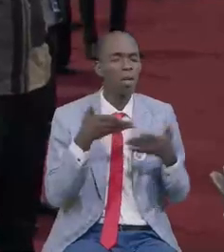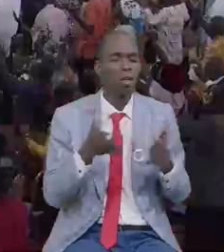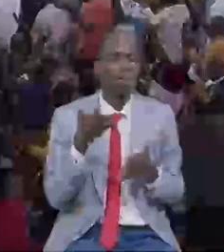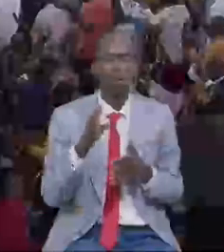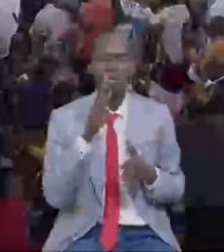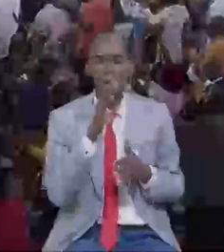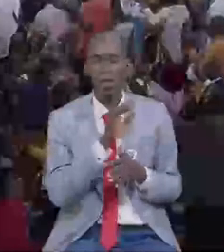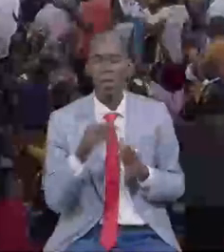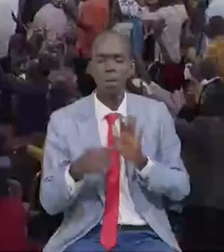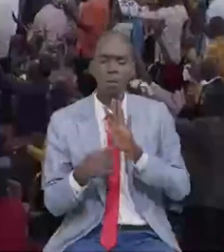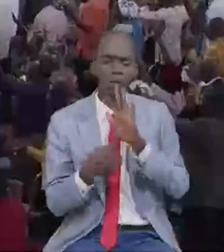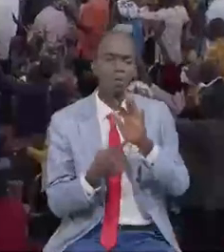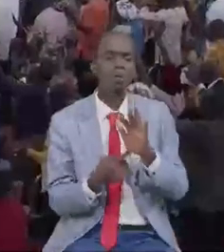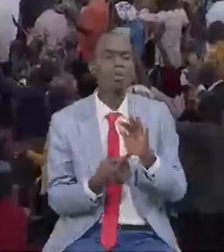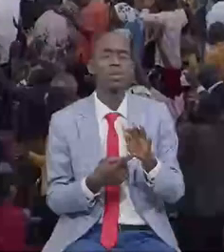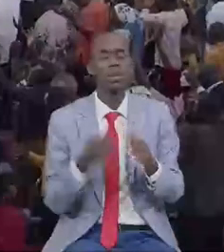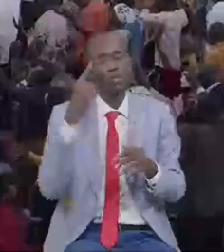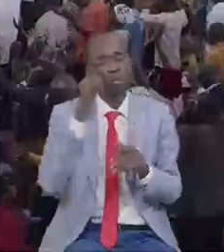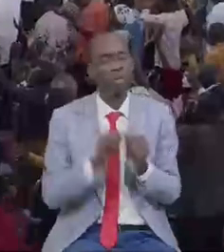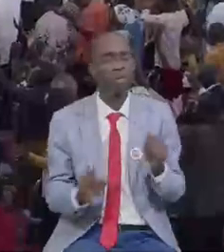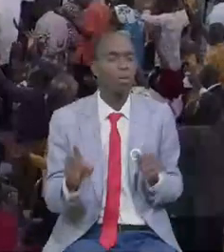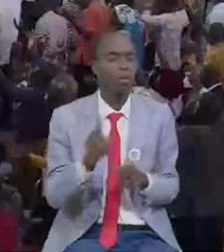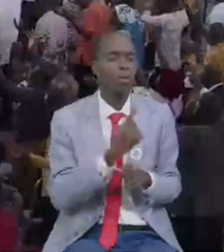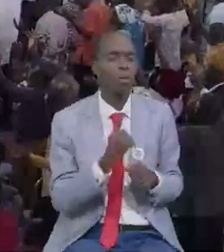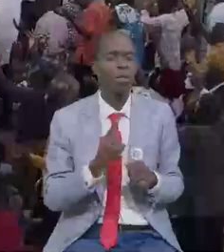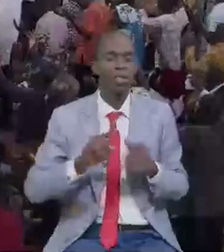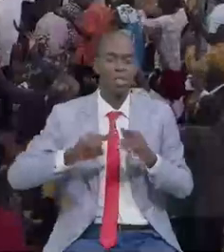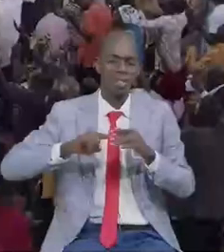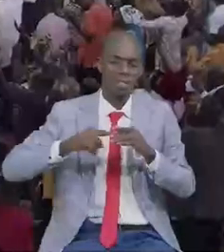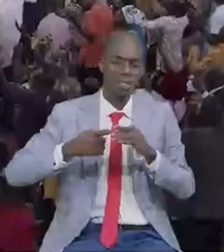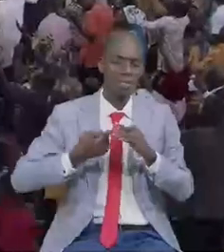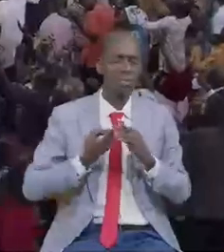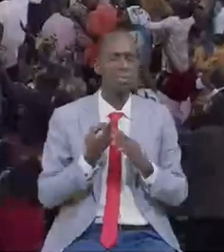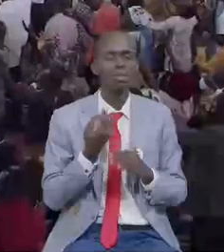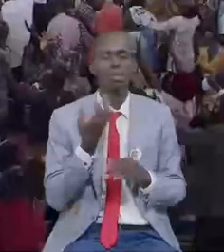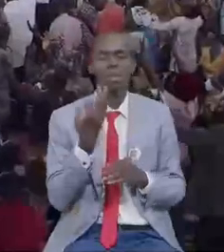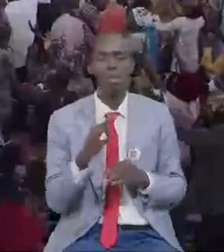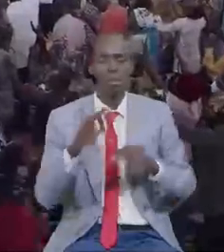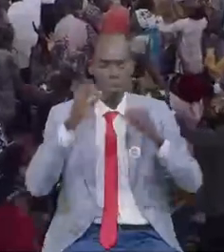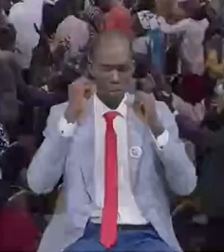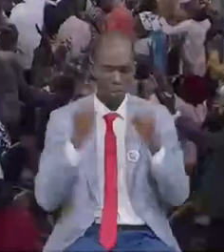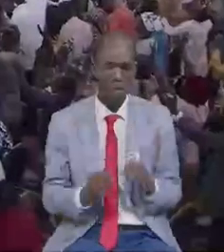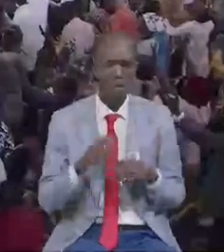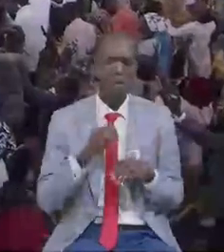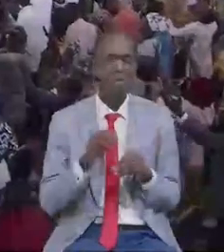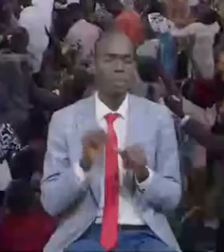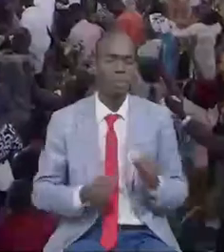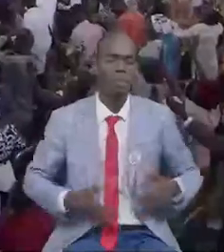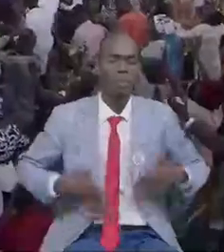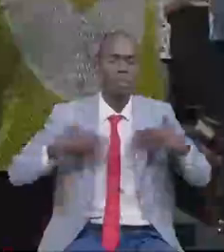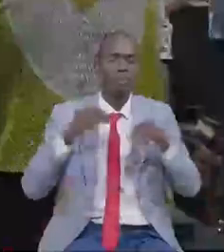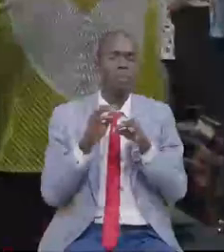manifestation, pour chacun, activation de puissance dans chaque vie, au nom